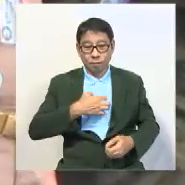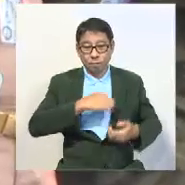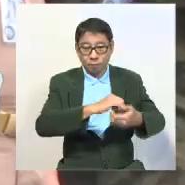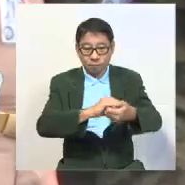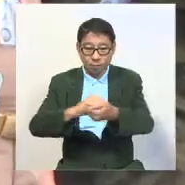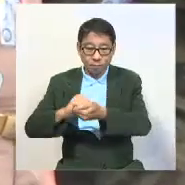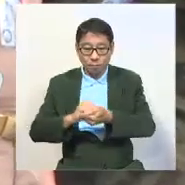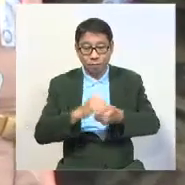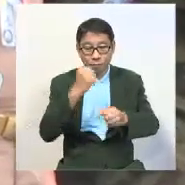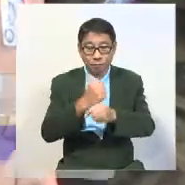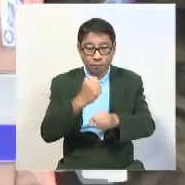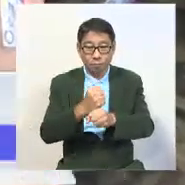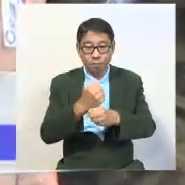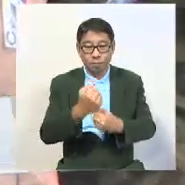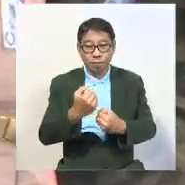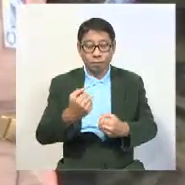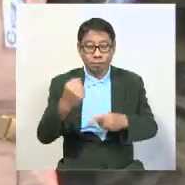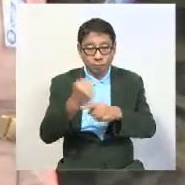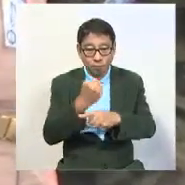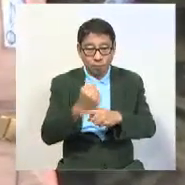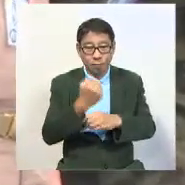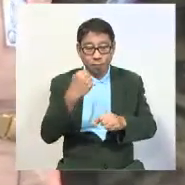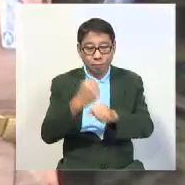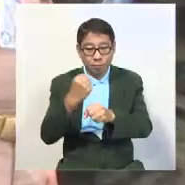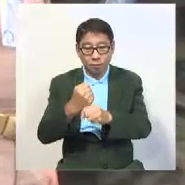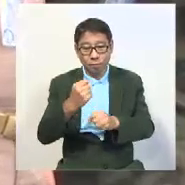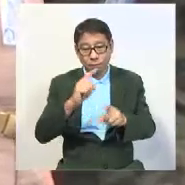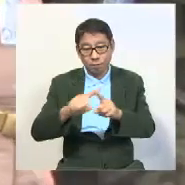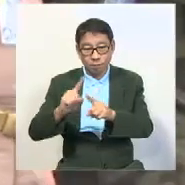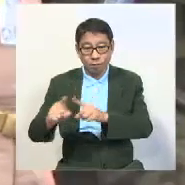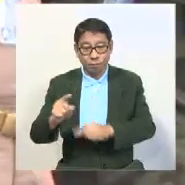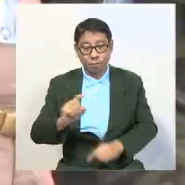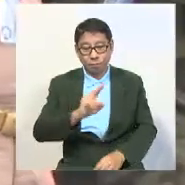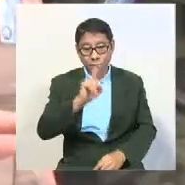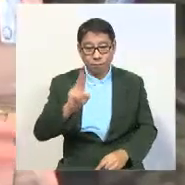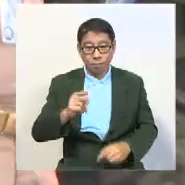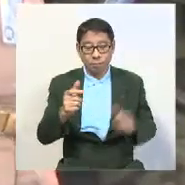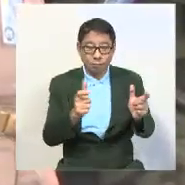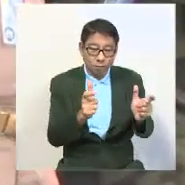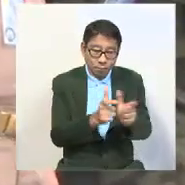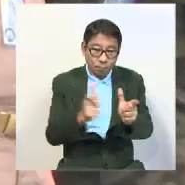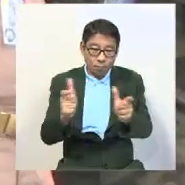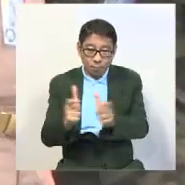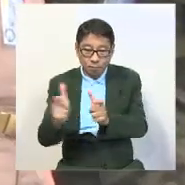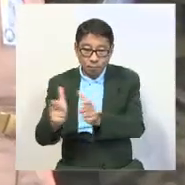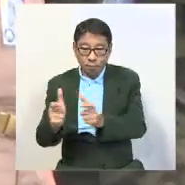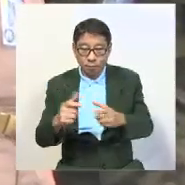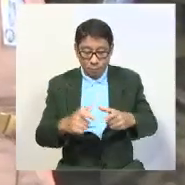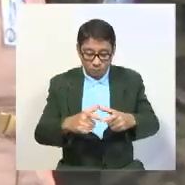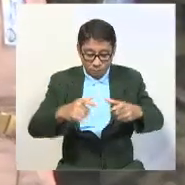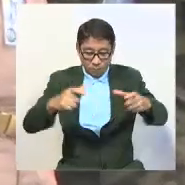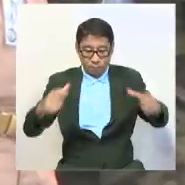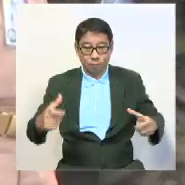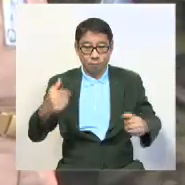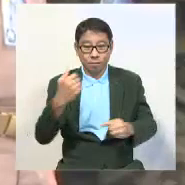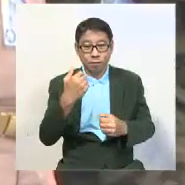มันถึงใช้การฝึกขนาดใหญ่เช่นนี้ในภารกิจบางภารกิจมันเป็นใช้กำกองกำลังขนาดเล็กอยู่แล้วซึ่งเป็นหน้าที่ของแต่ละหน่วยงาน